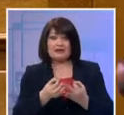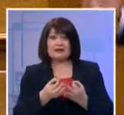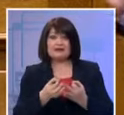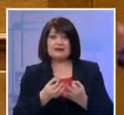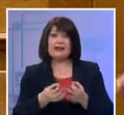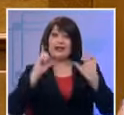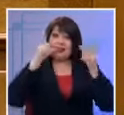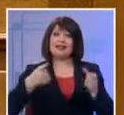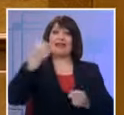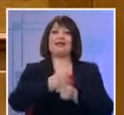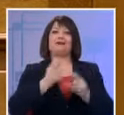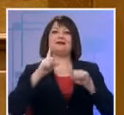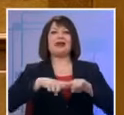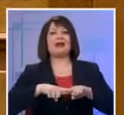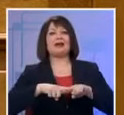και η δημοκρατία στον τόπο.